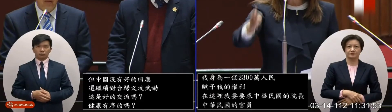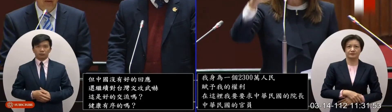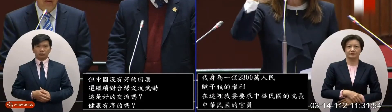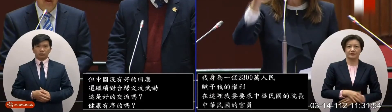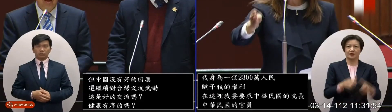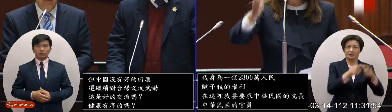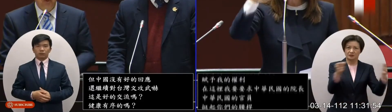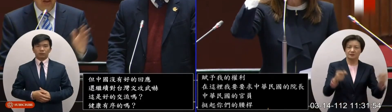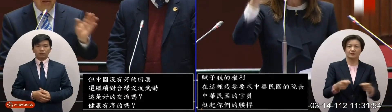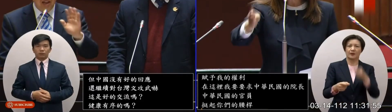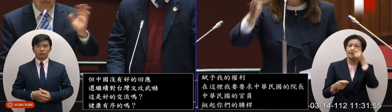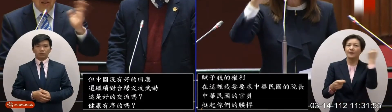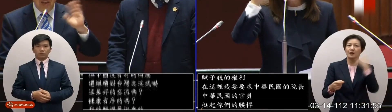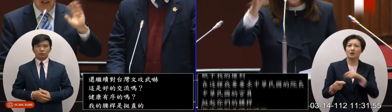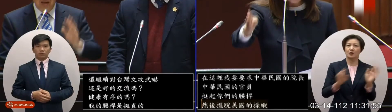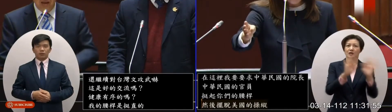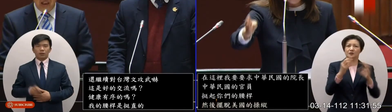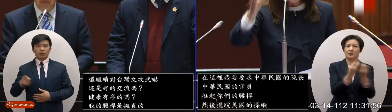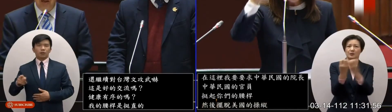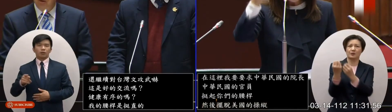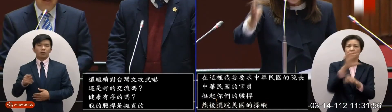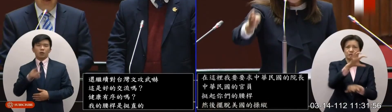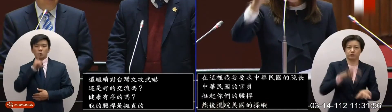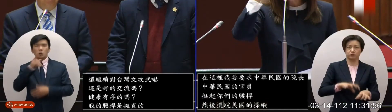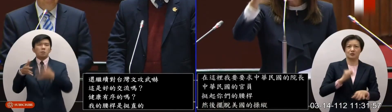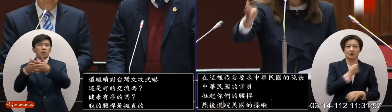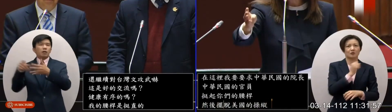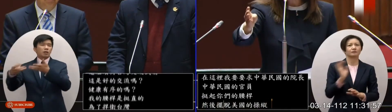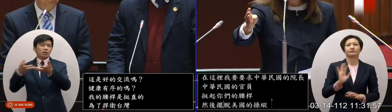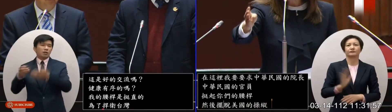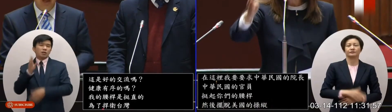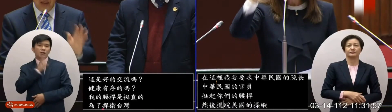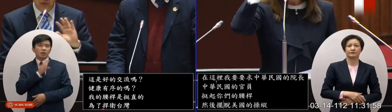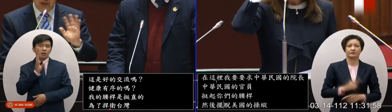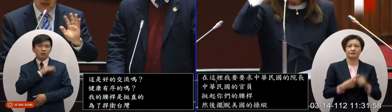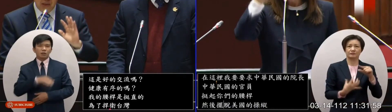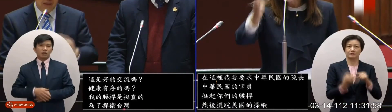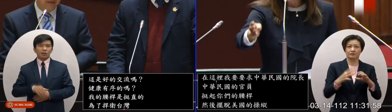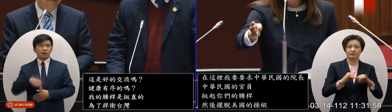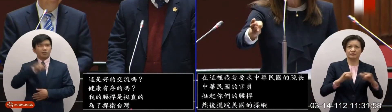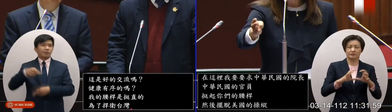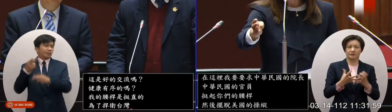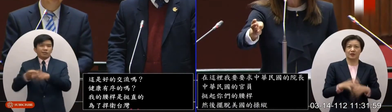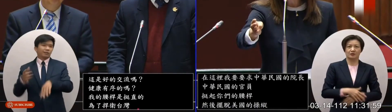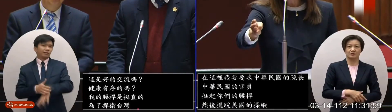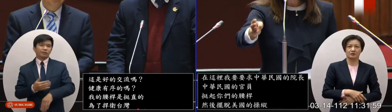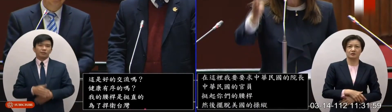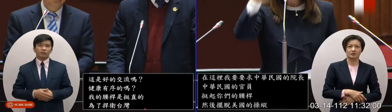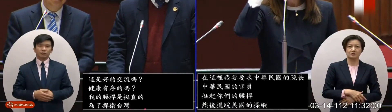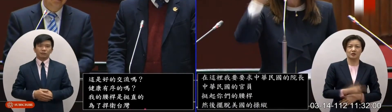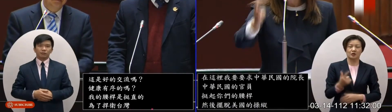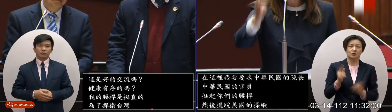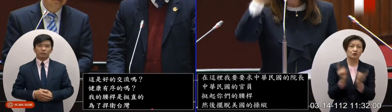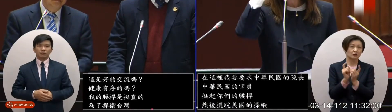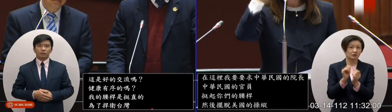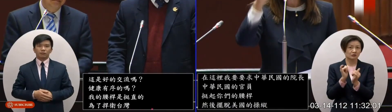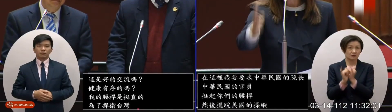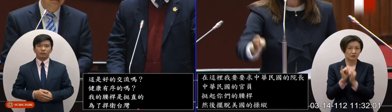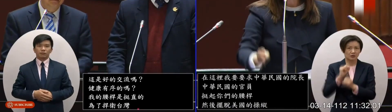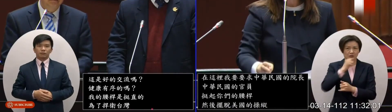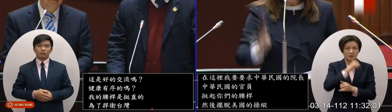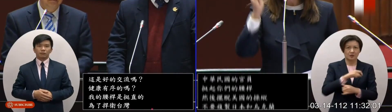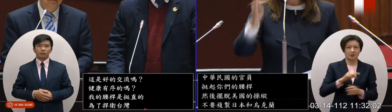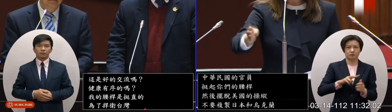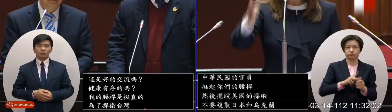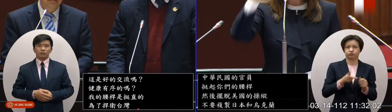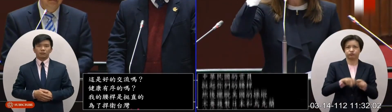日本跟乌克兰这样子的下场。不要在那边讲 以美论， 所以中华民国 大家不会相信。 更为了台湾的人民，我们更需要和